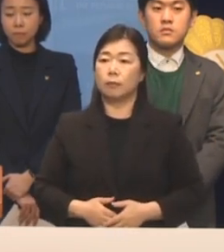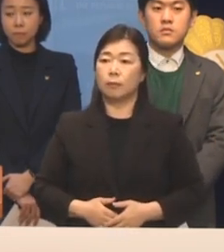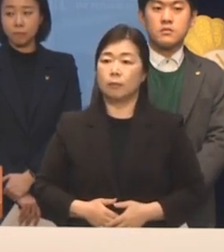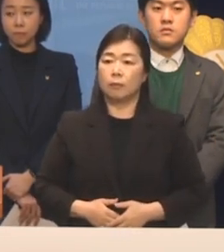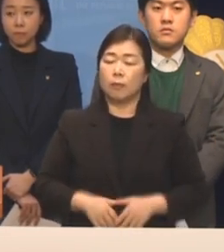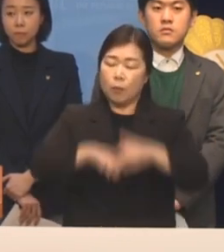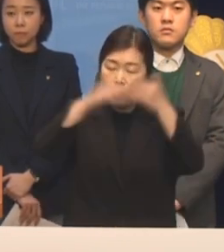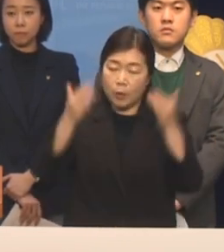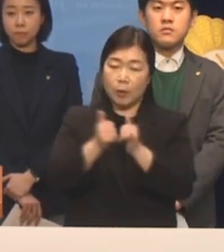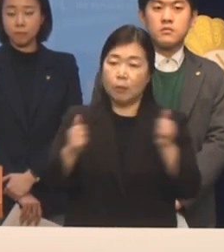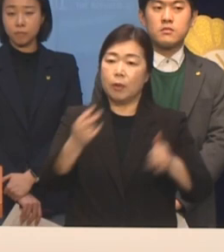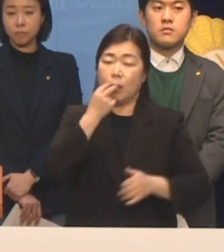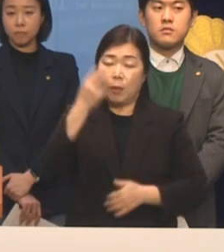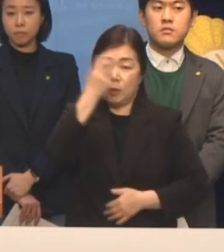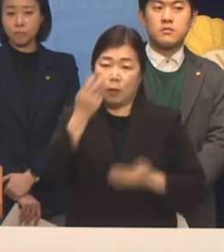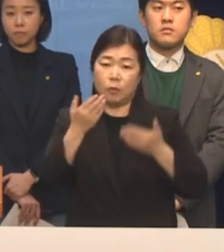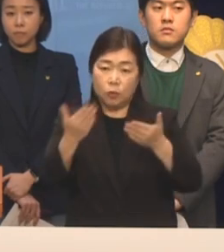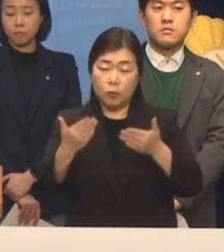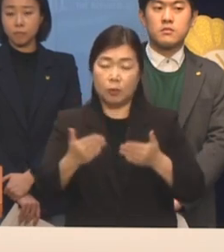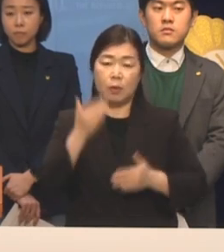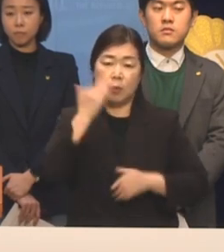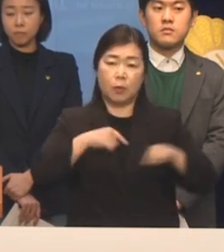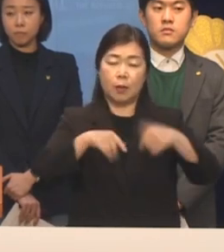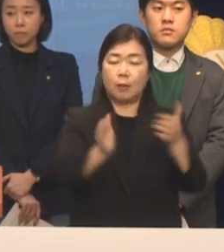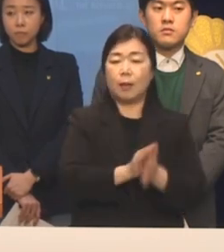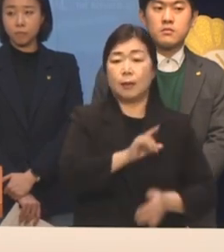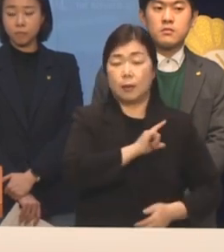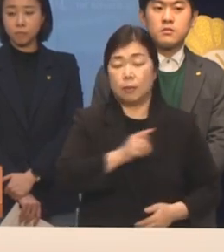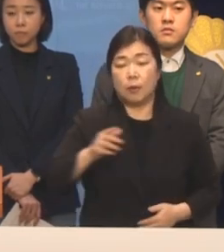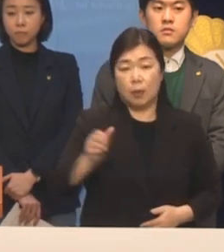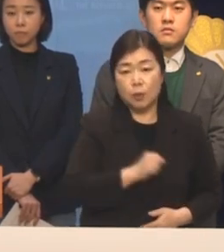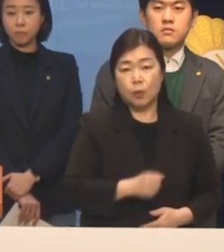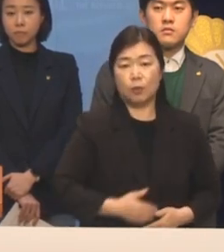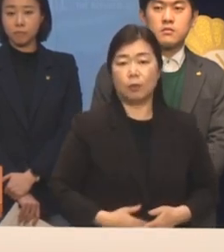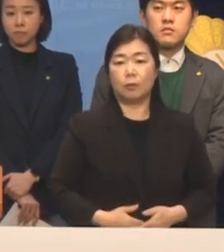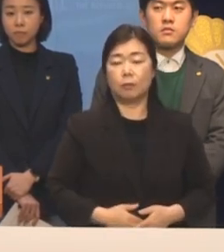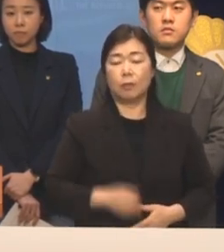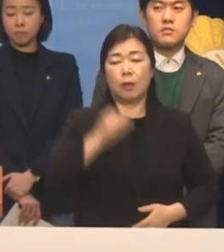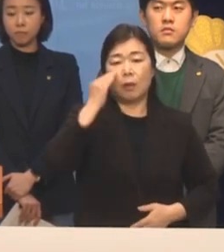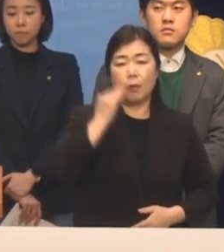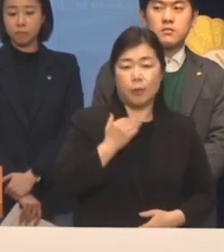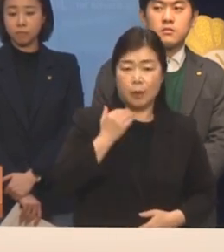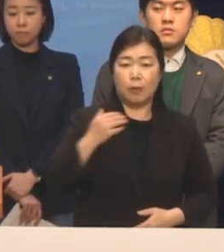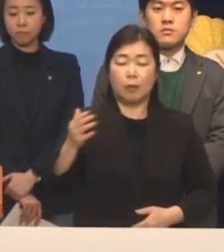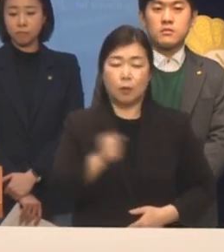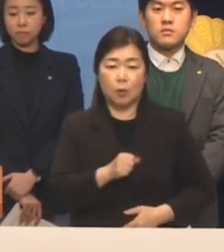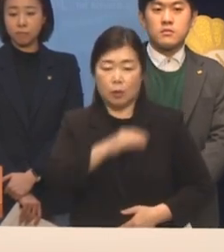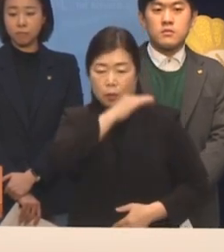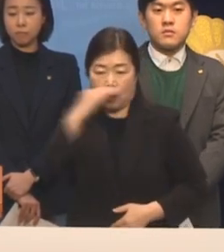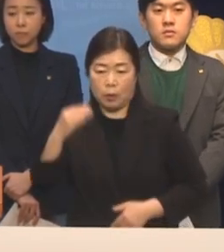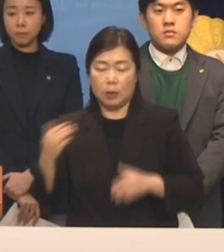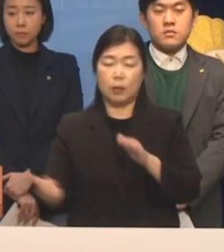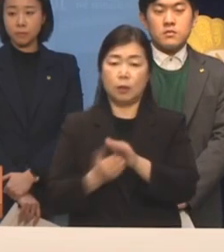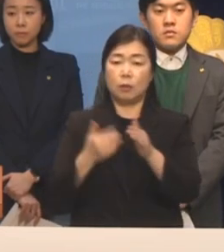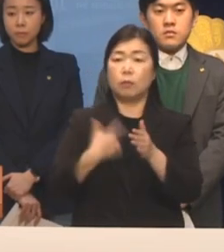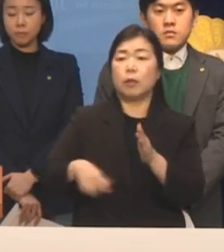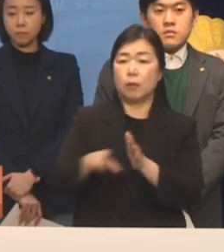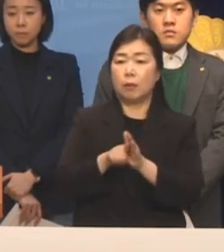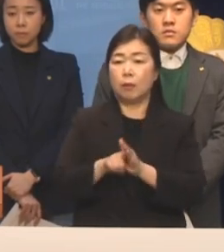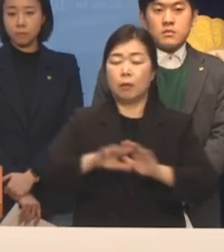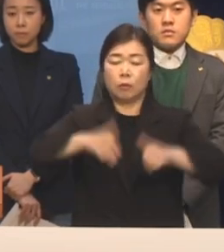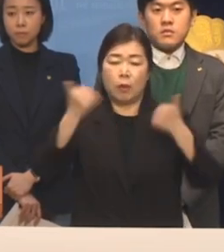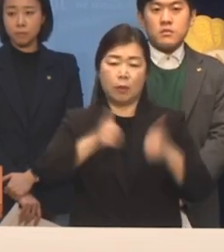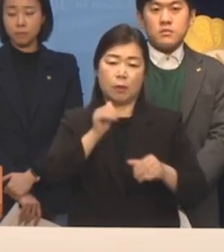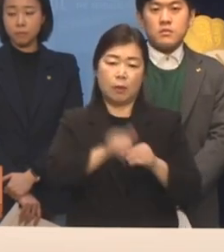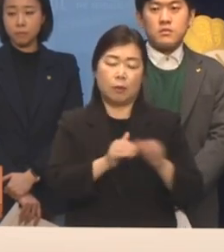무생명을 지키는 녹색당의 이름으로, 녹색으로 정의로운 대한민국을 위해 함께한 녹색정의당의 이름으로 총선에